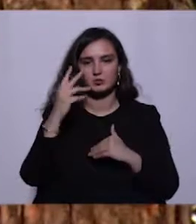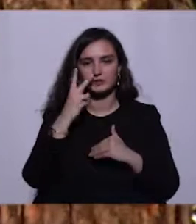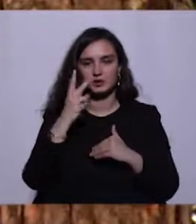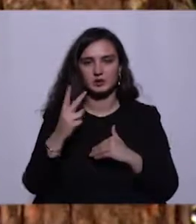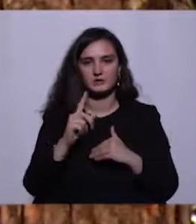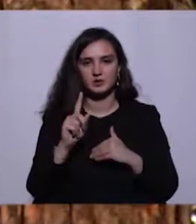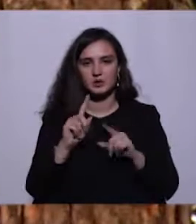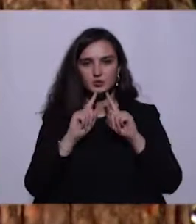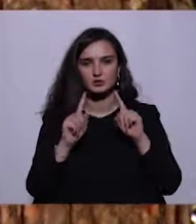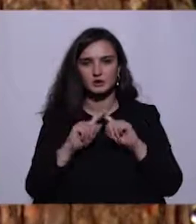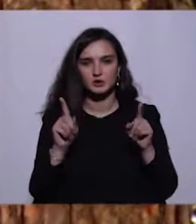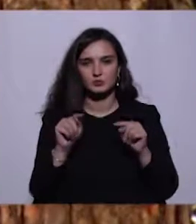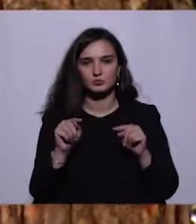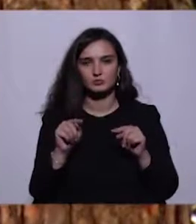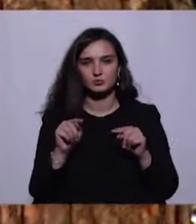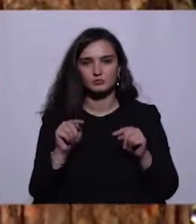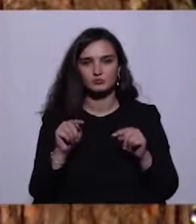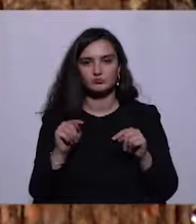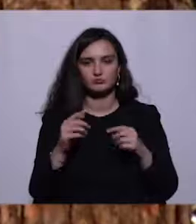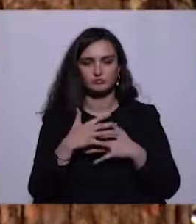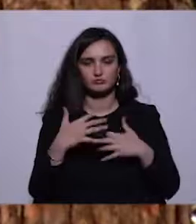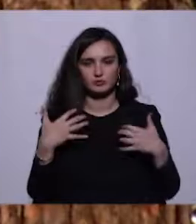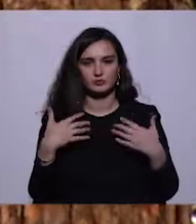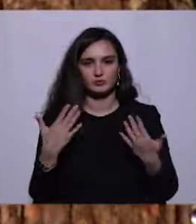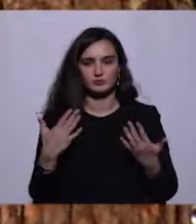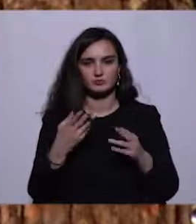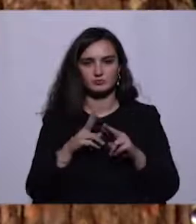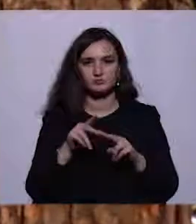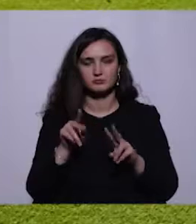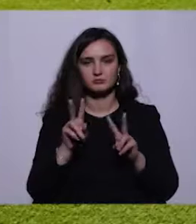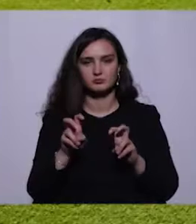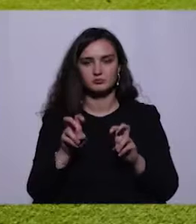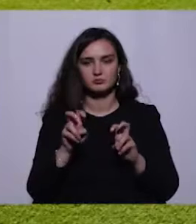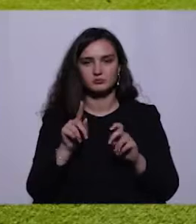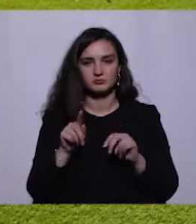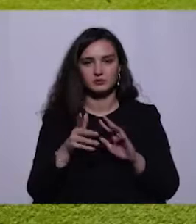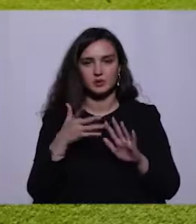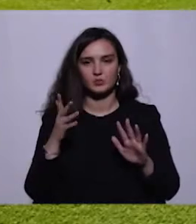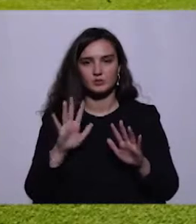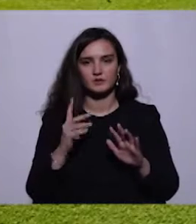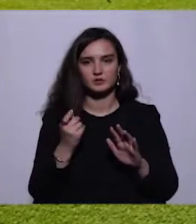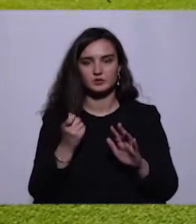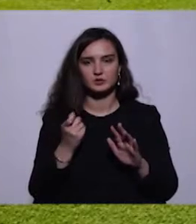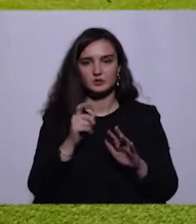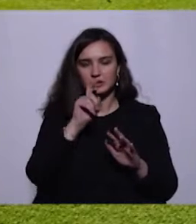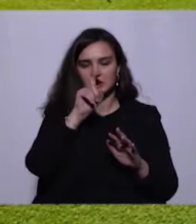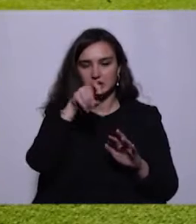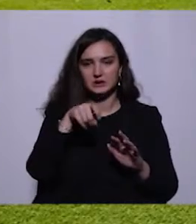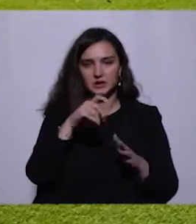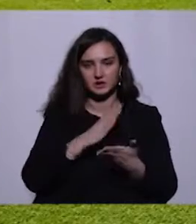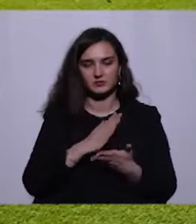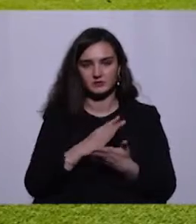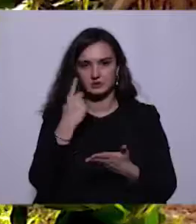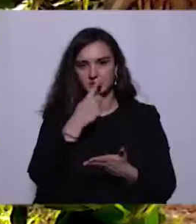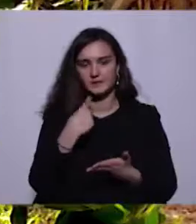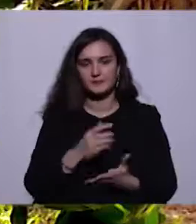ვხედავთ რაღაც უცნაურ სხეულს, რა თქმა უნდა პროფილში, რომელსაც გაურკვეველი ცოტათი